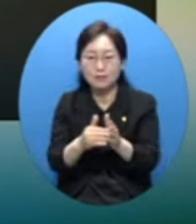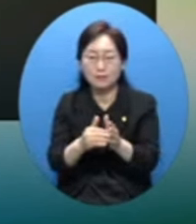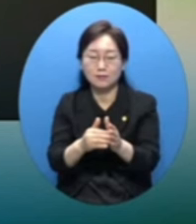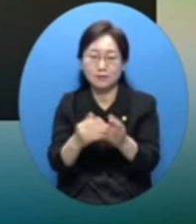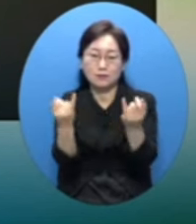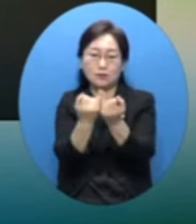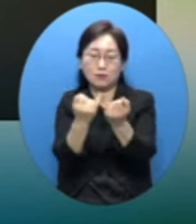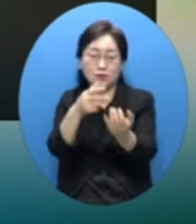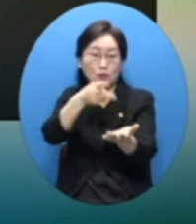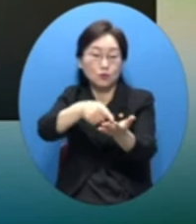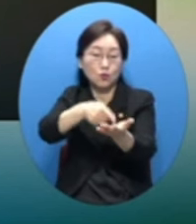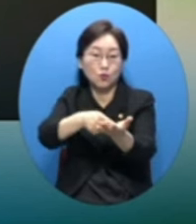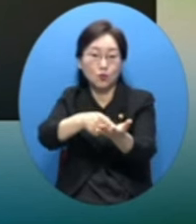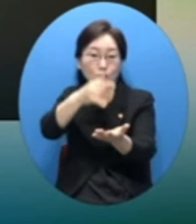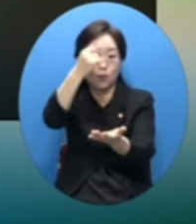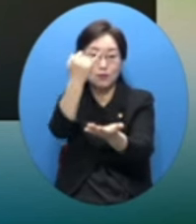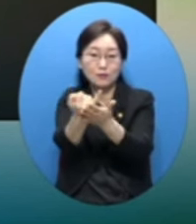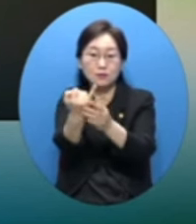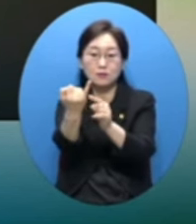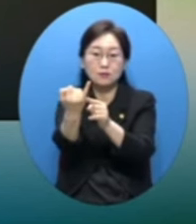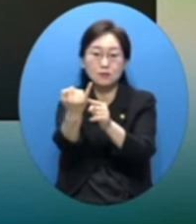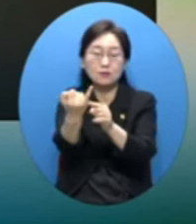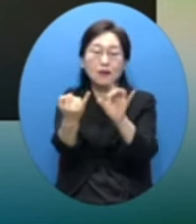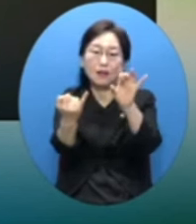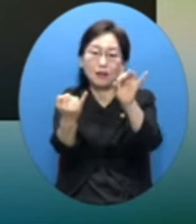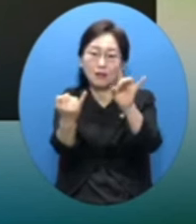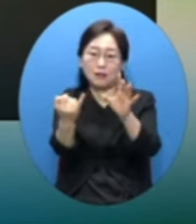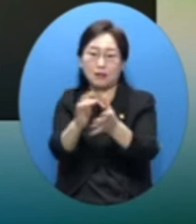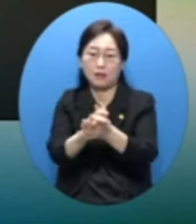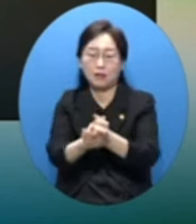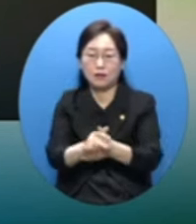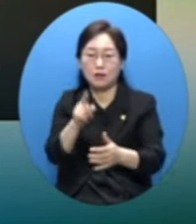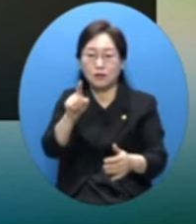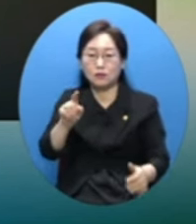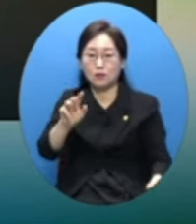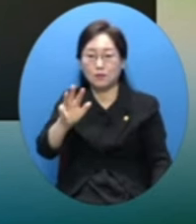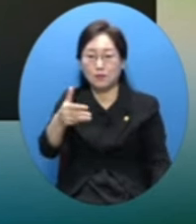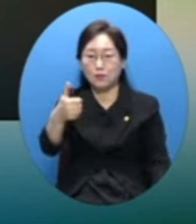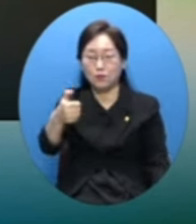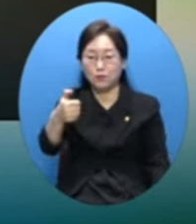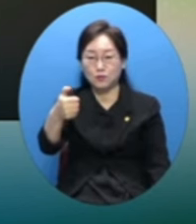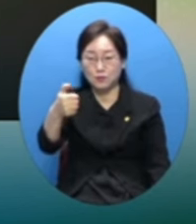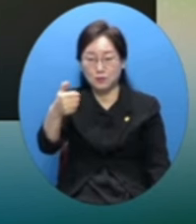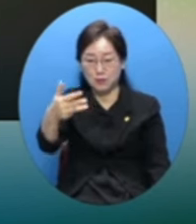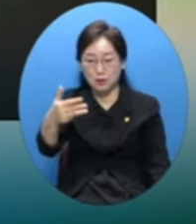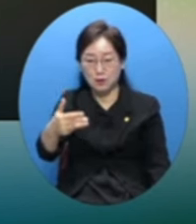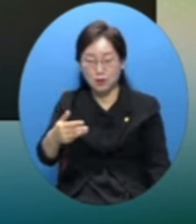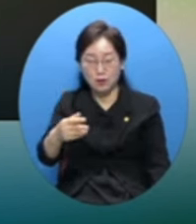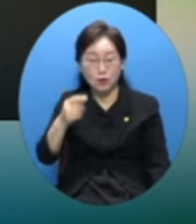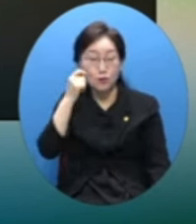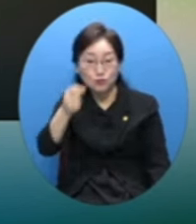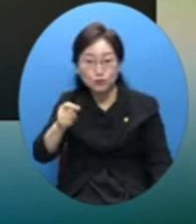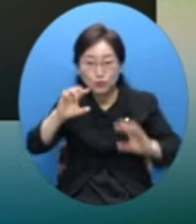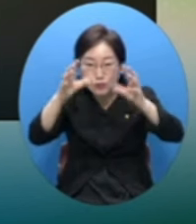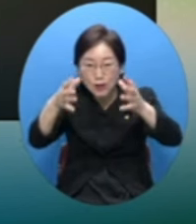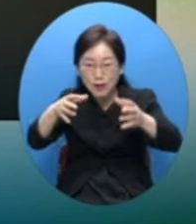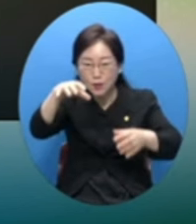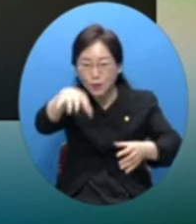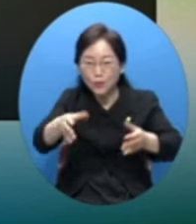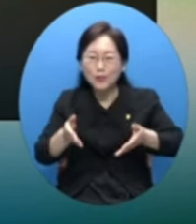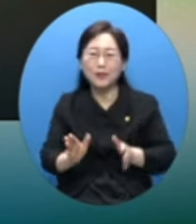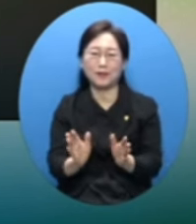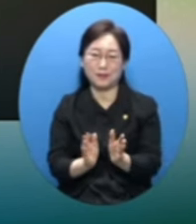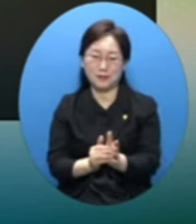여성으로 총리가 된 사람이 저분 외에는 없습니다. 1898년 5월 달에 우크라이나 키우에서 태어난 분인데